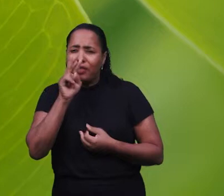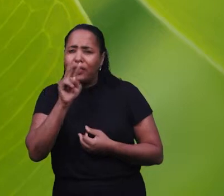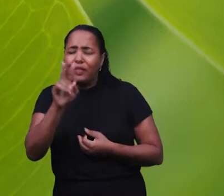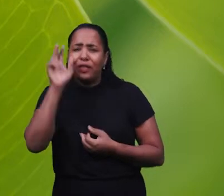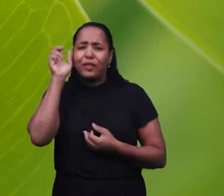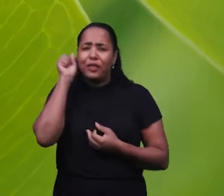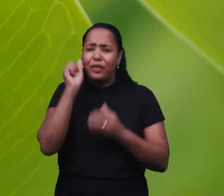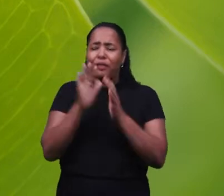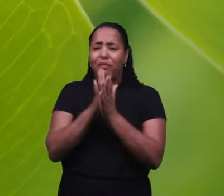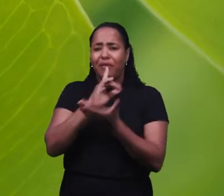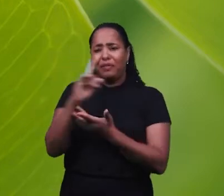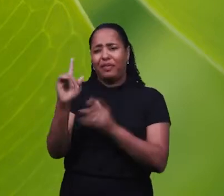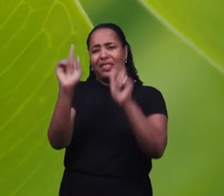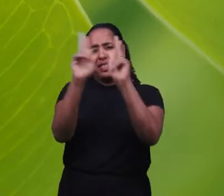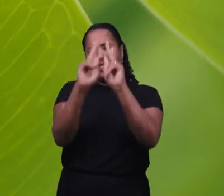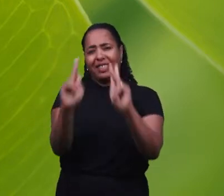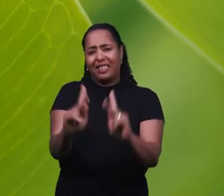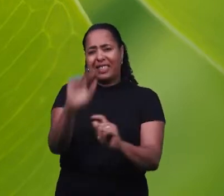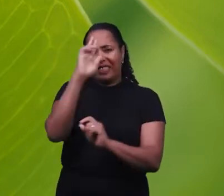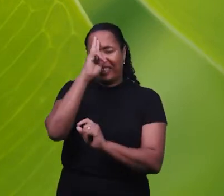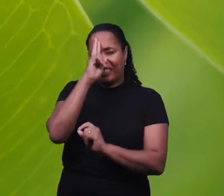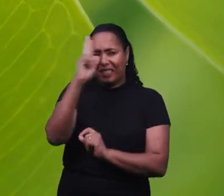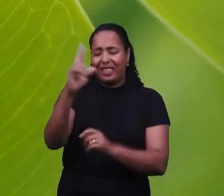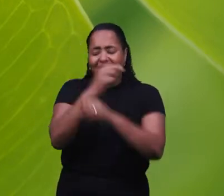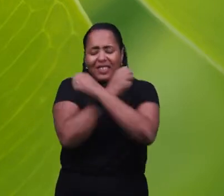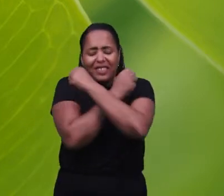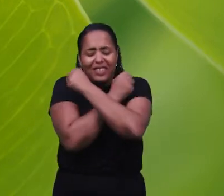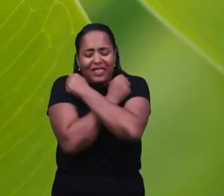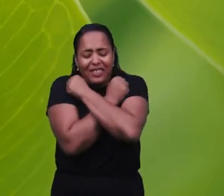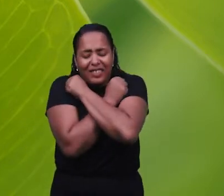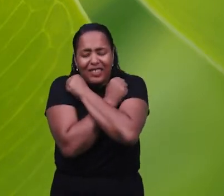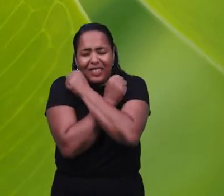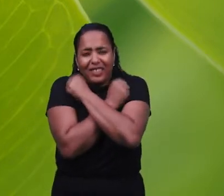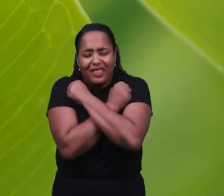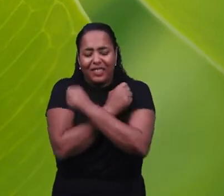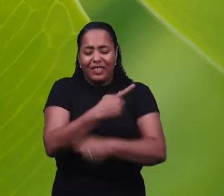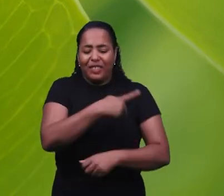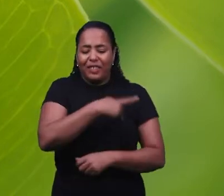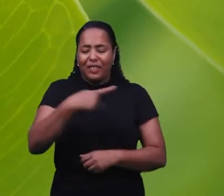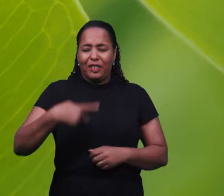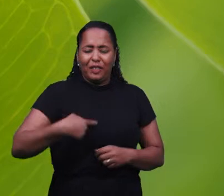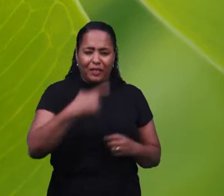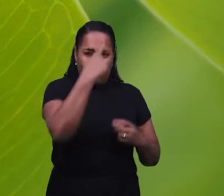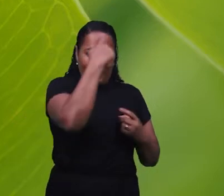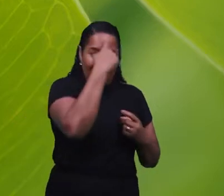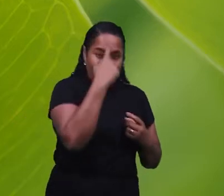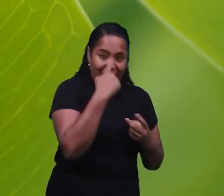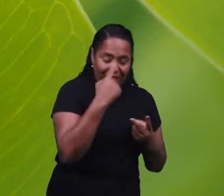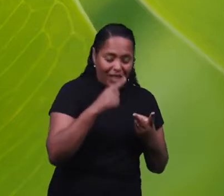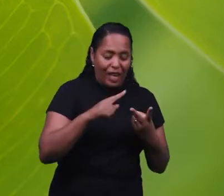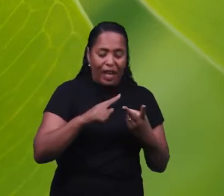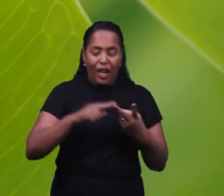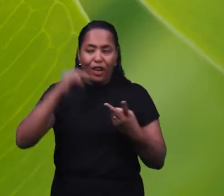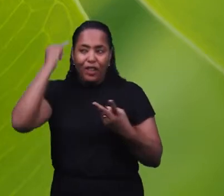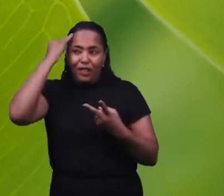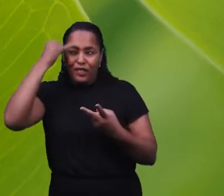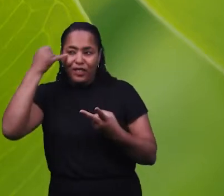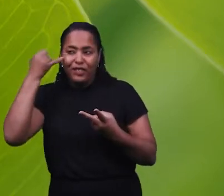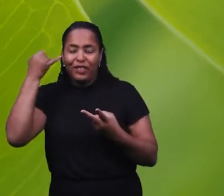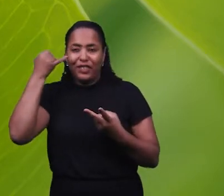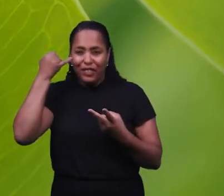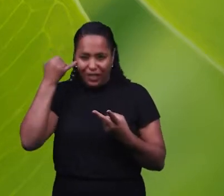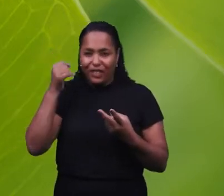grandiose que le Seigneur nous a donné d'entendre la parole du Seigneur, la paix du Seigneur. Donc, nos salutations fraternelles au pasteur Daniel, au pasteur